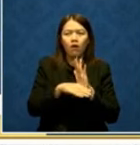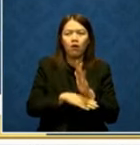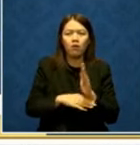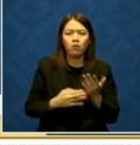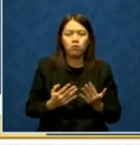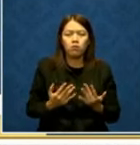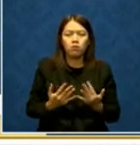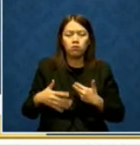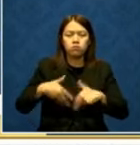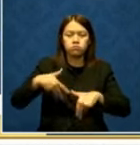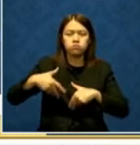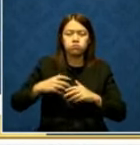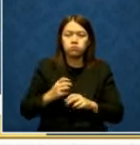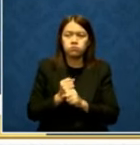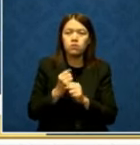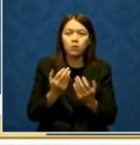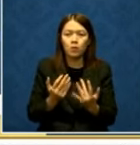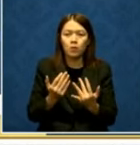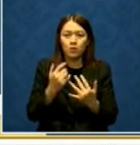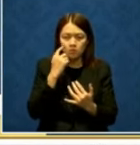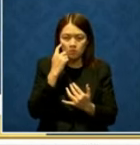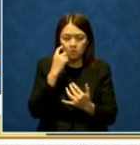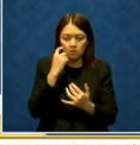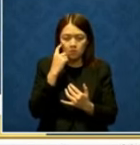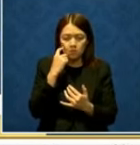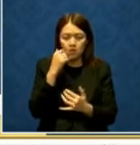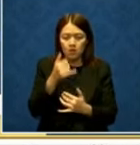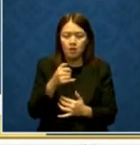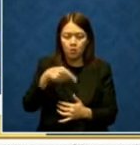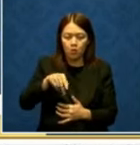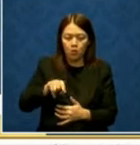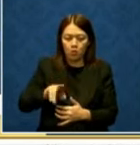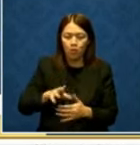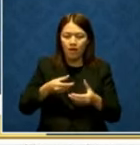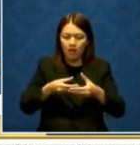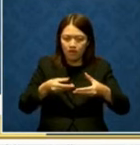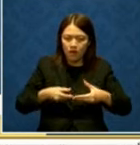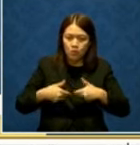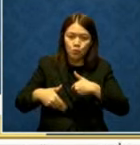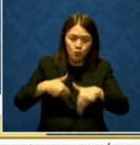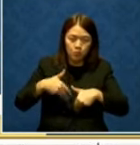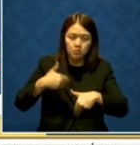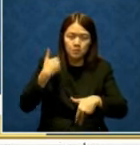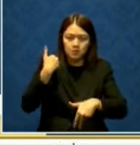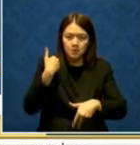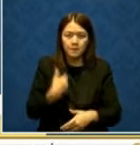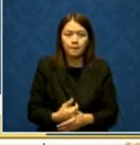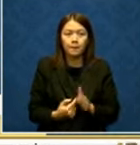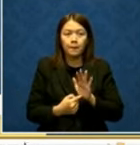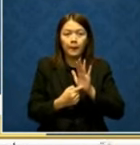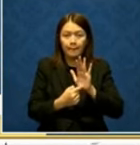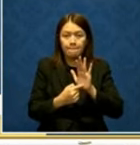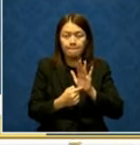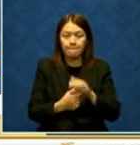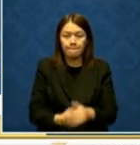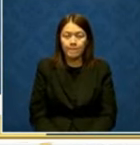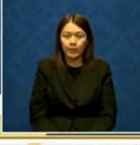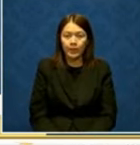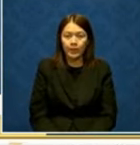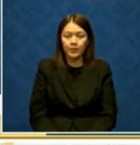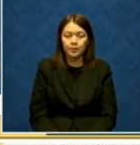สรุปให้พี่น้องประชาชนได้เห็นนะครับซึ่งพรปก็เขียนชัดในเรื่องของการรายงานต่อพี่น้องประชาชนอีกตัวอย่างนะครับก็คือเรื่องของ